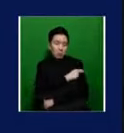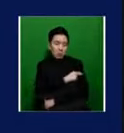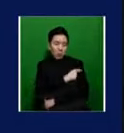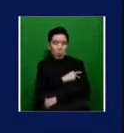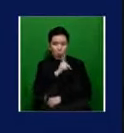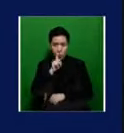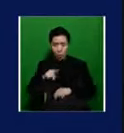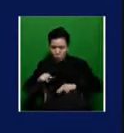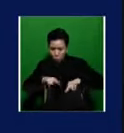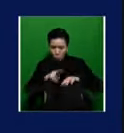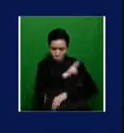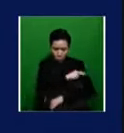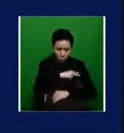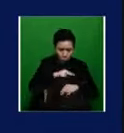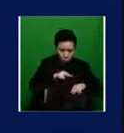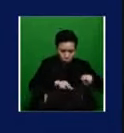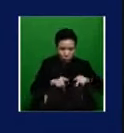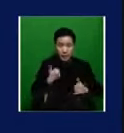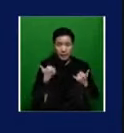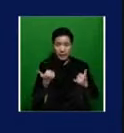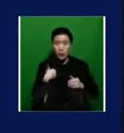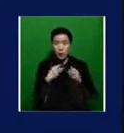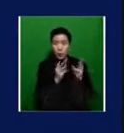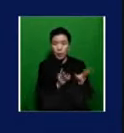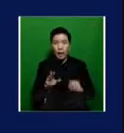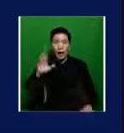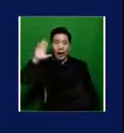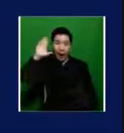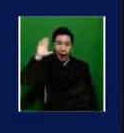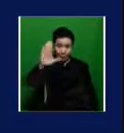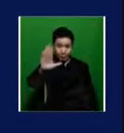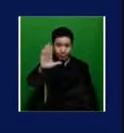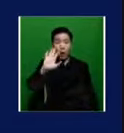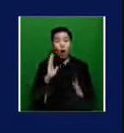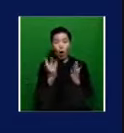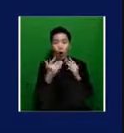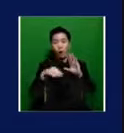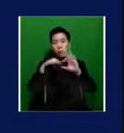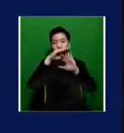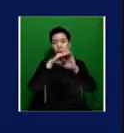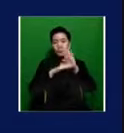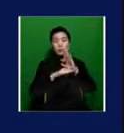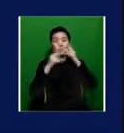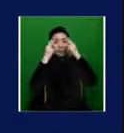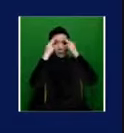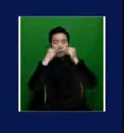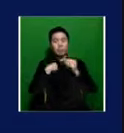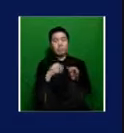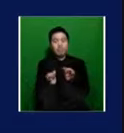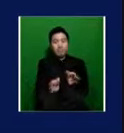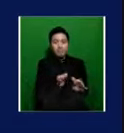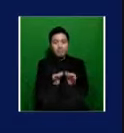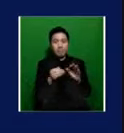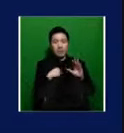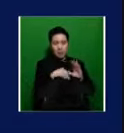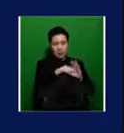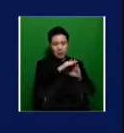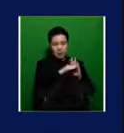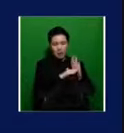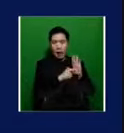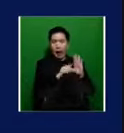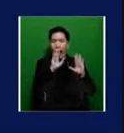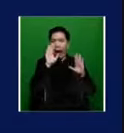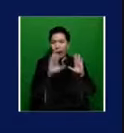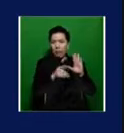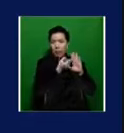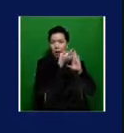องมีมาตรการกำหนดห้ามกิจกรรมต่างๆซึ่งเดี๋ยวท่านรองนายกท่านก็จะได้มาเล่าให้ฟังนะครับว่